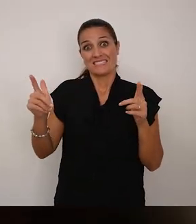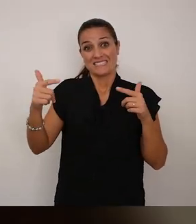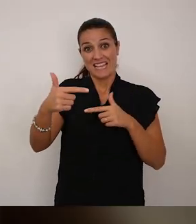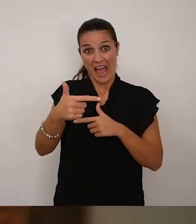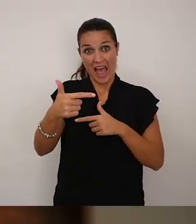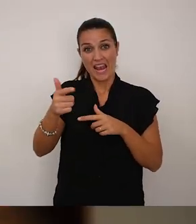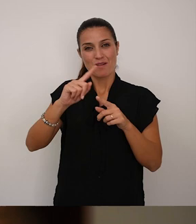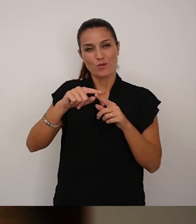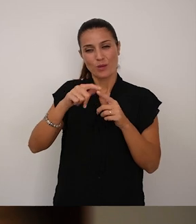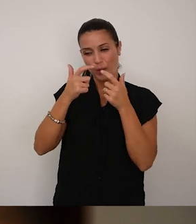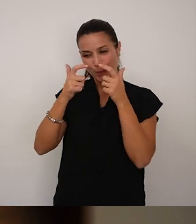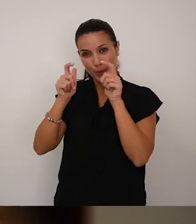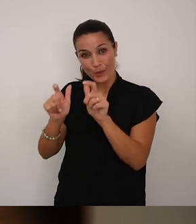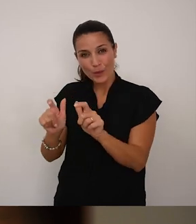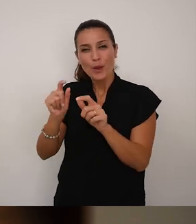magia della microscrittura.